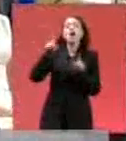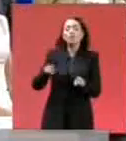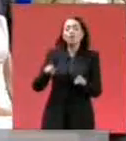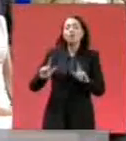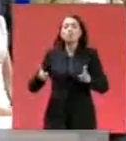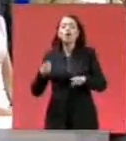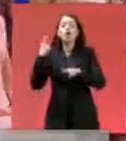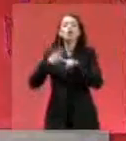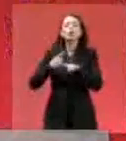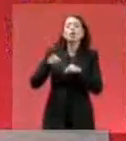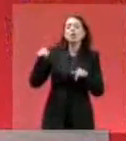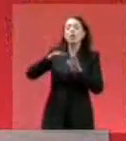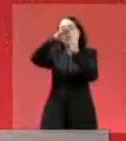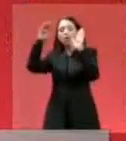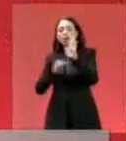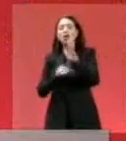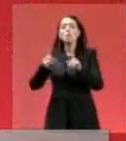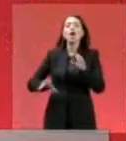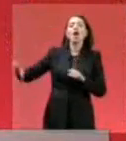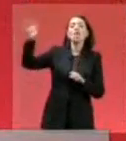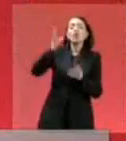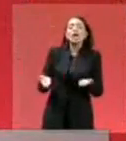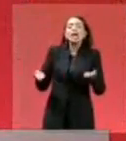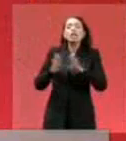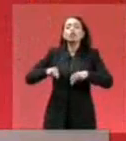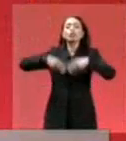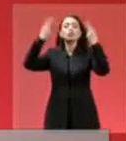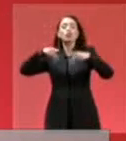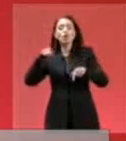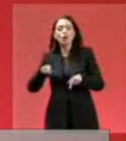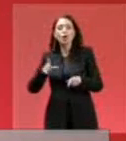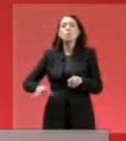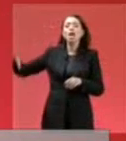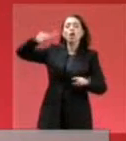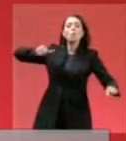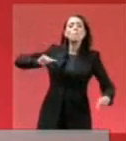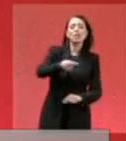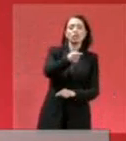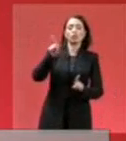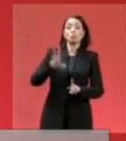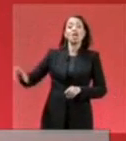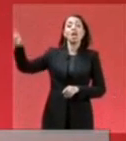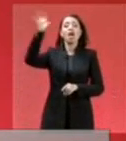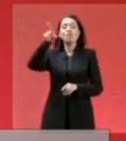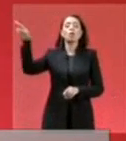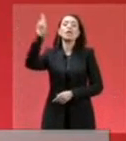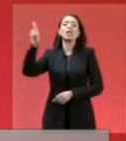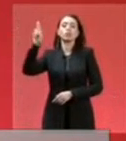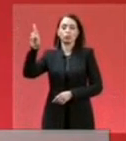των εθνικών αναδιπλώσεων, μια Ευρώπη των κλειστών συνόρων, μια Ευρώπη του μίσους, μια Ευρώπη του